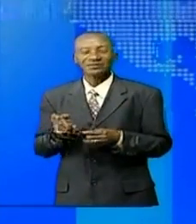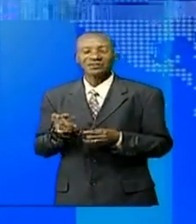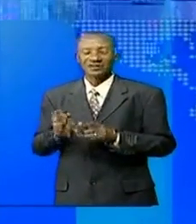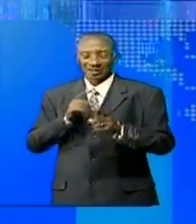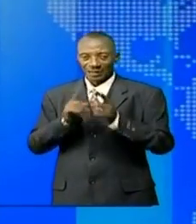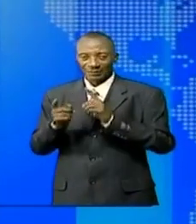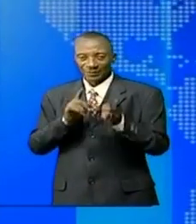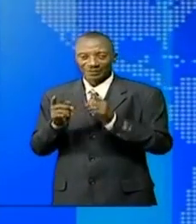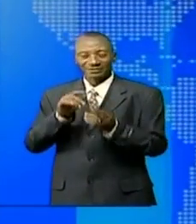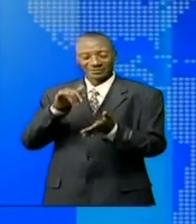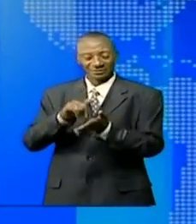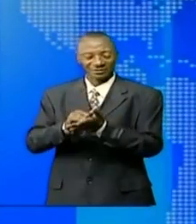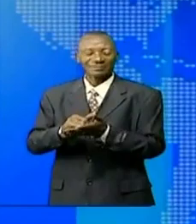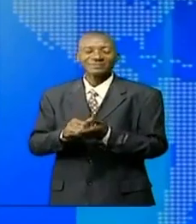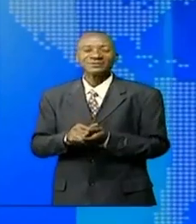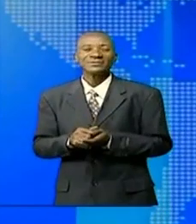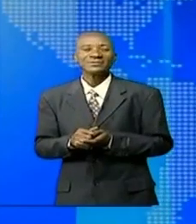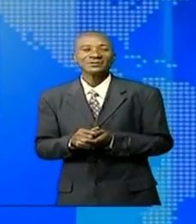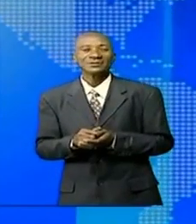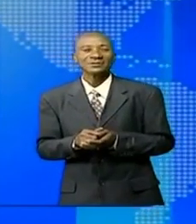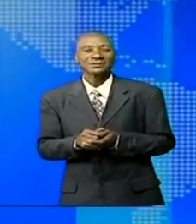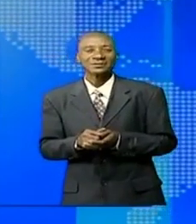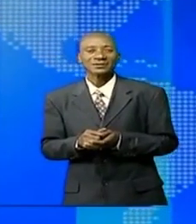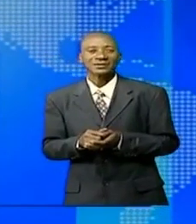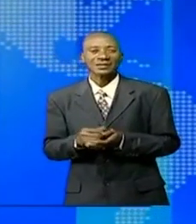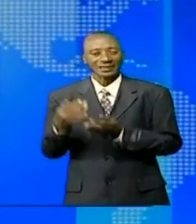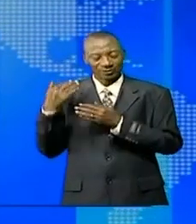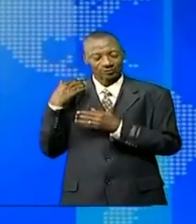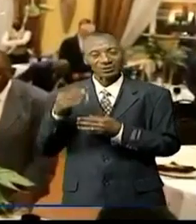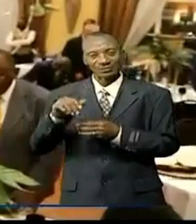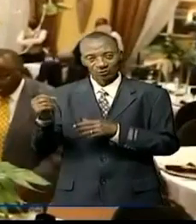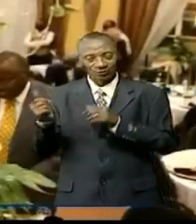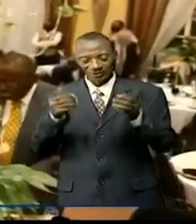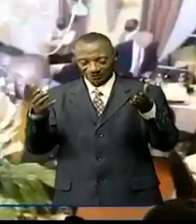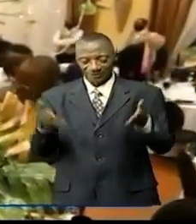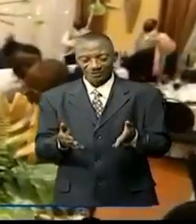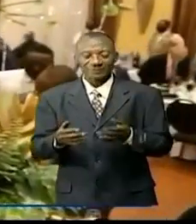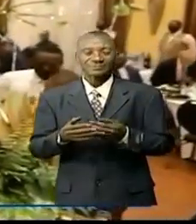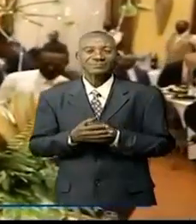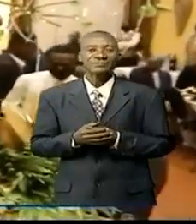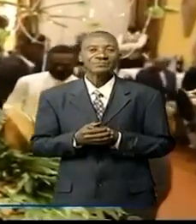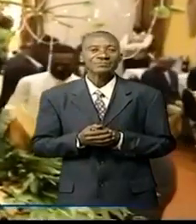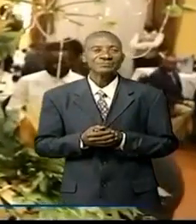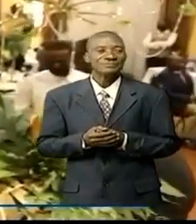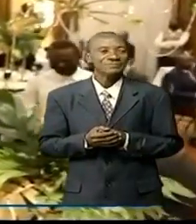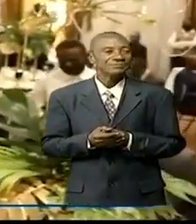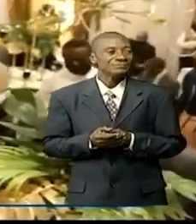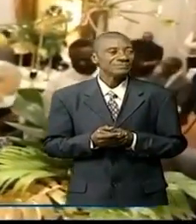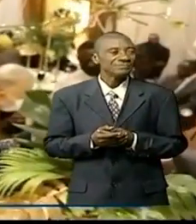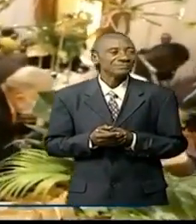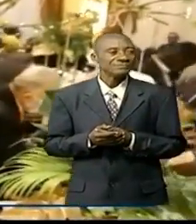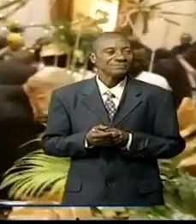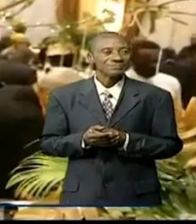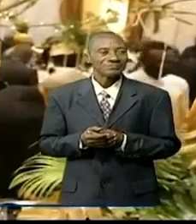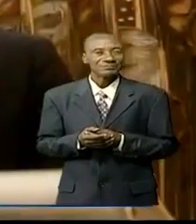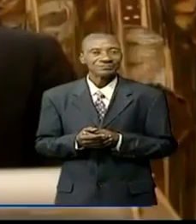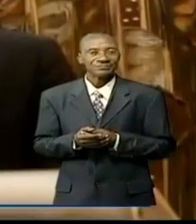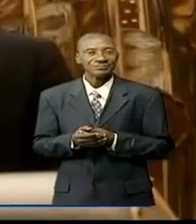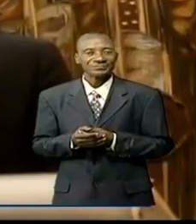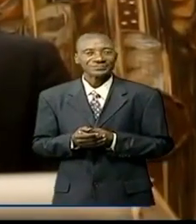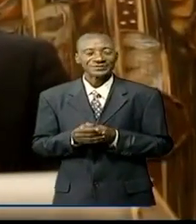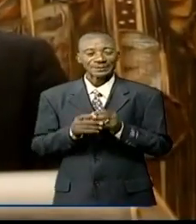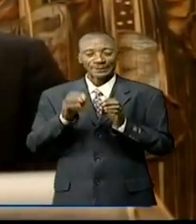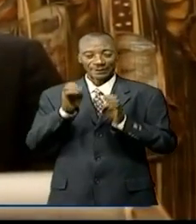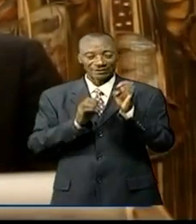Banque centrale du Congo était présent, nous fait savoir Malumbela. Merci. C'était une